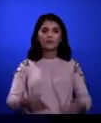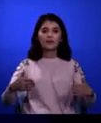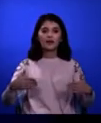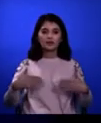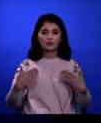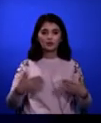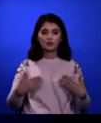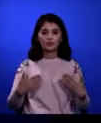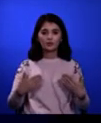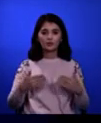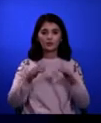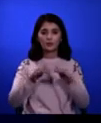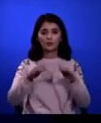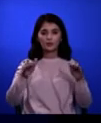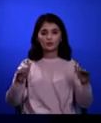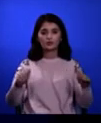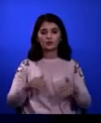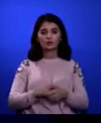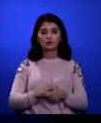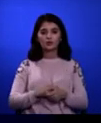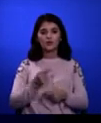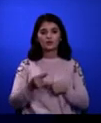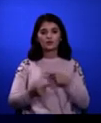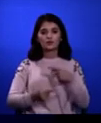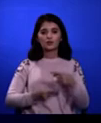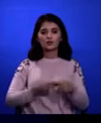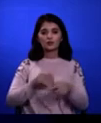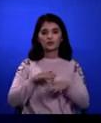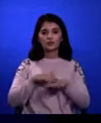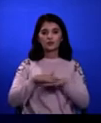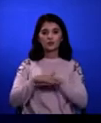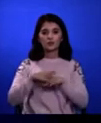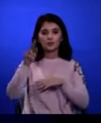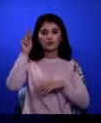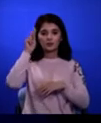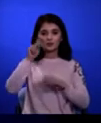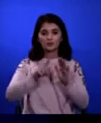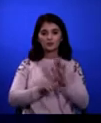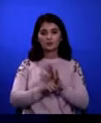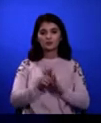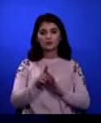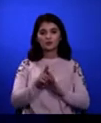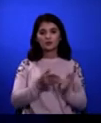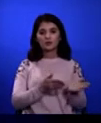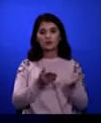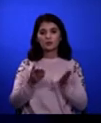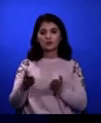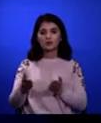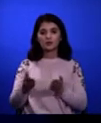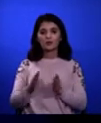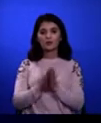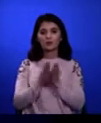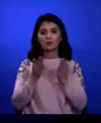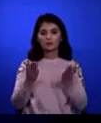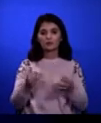Assalomu alaykum, aziz bolajonlar. Navbatdagi matematika darsimizni boshladik. Marhamat qilib,